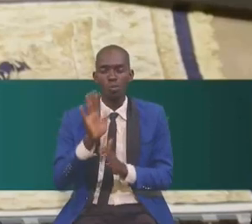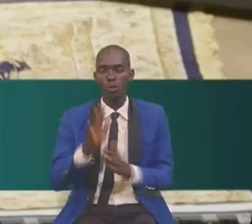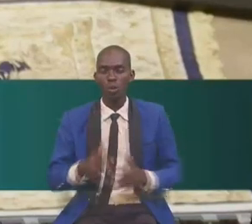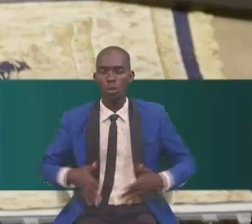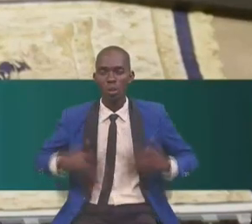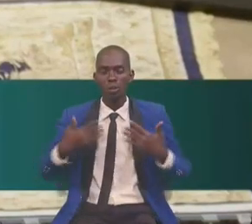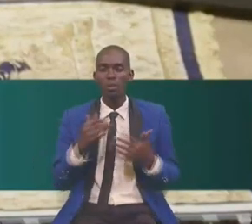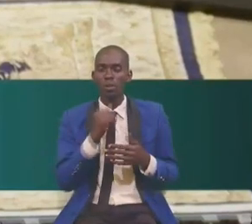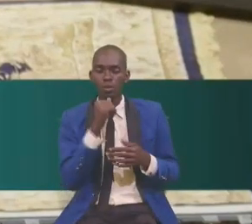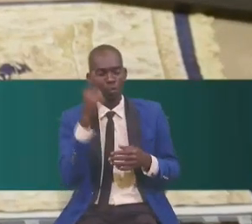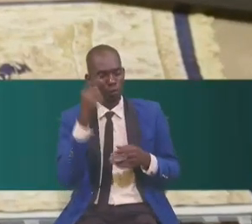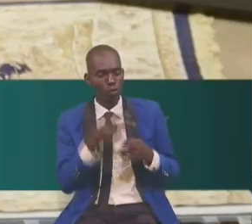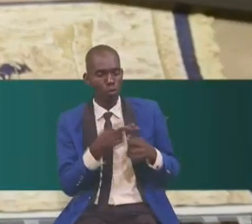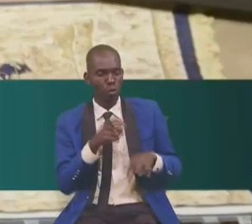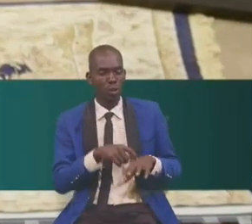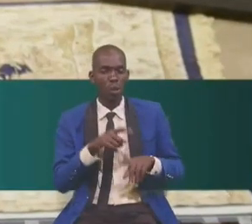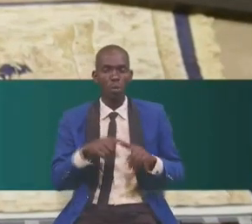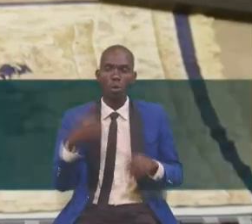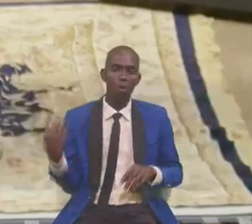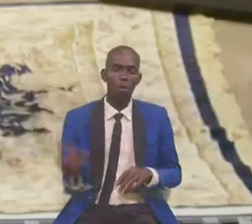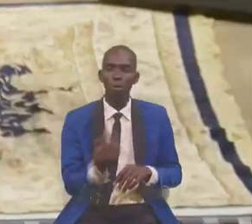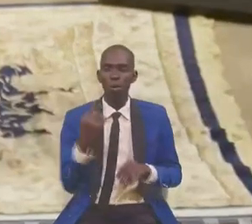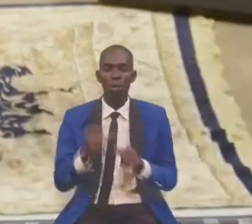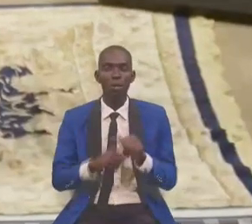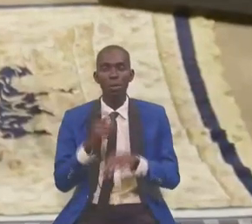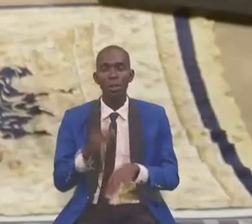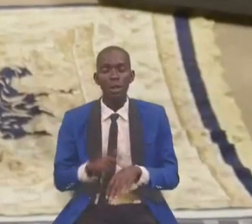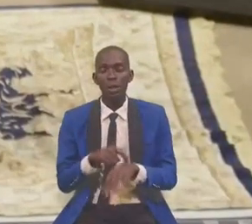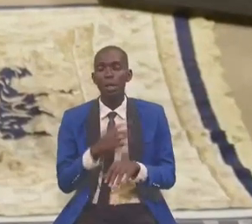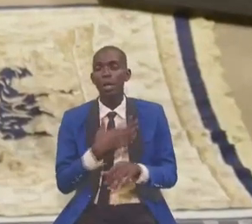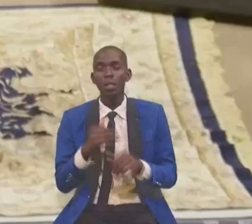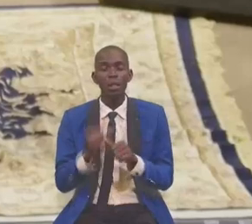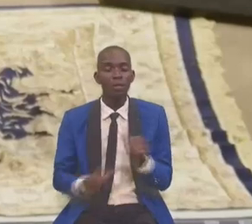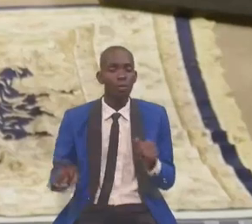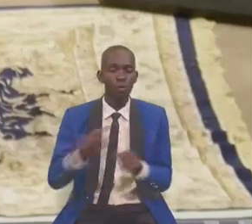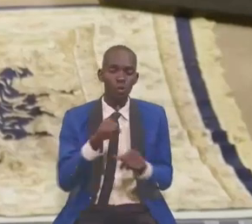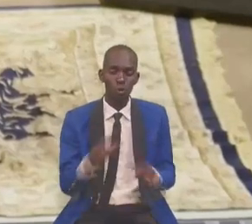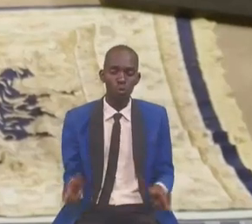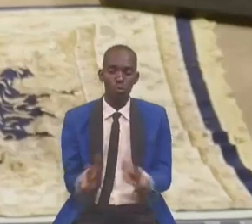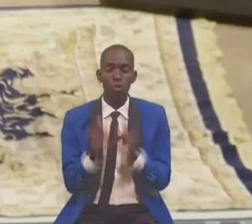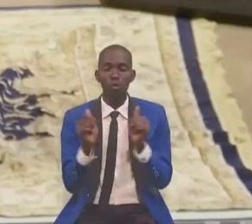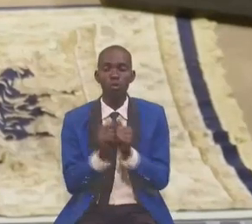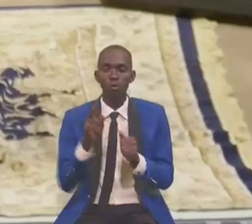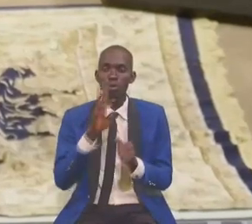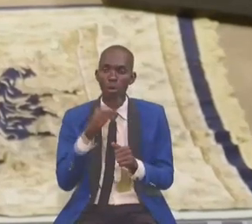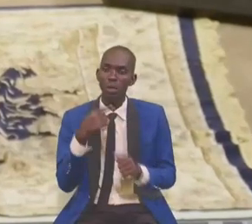périodiquement, mais toujours, tout le temps. Et tout ce que vous rencontrez, vous leur dites, soyez